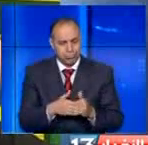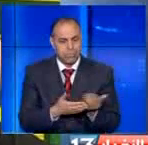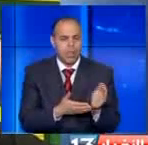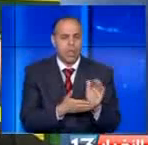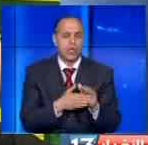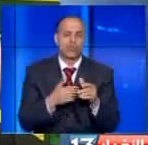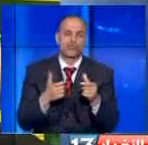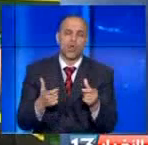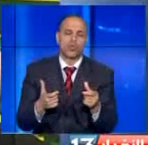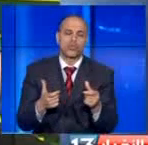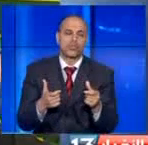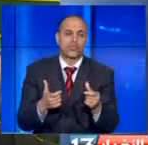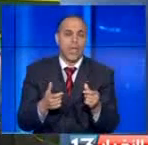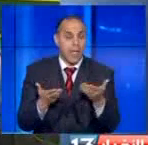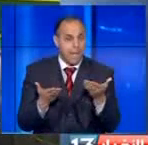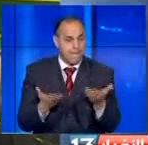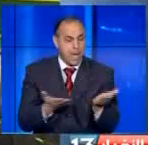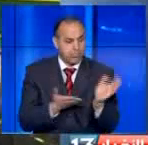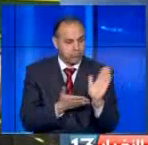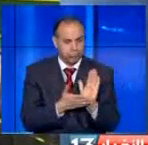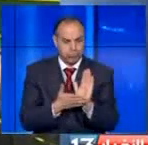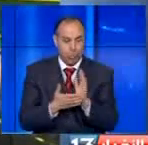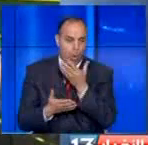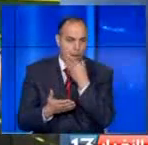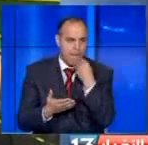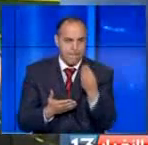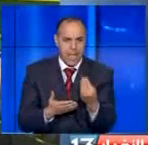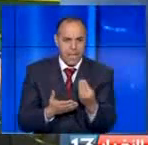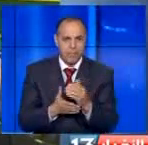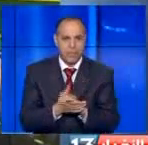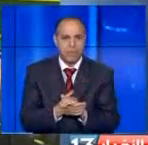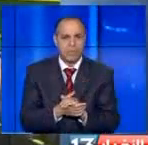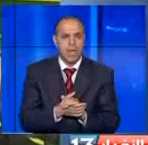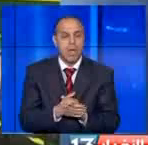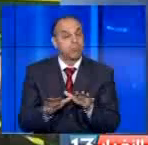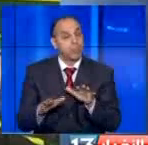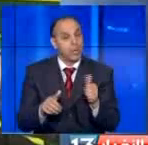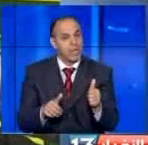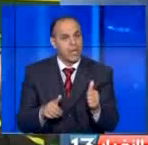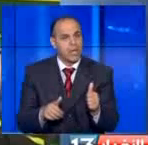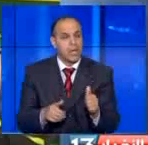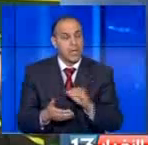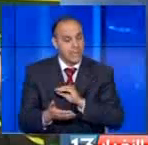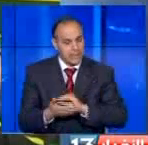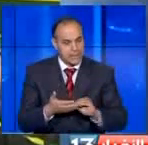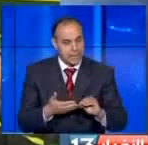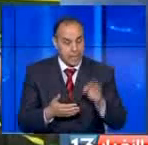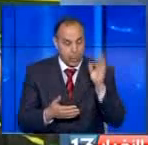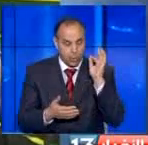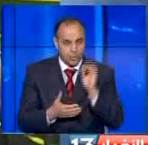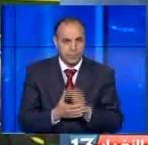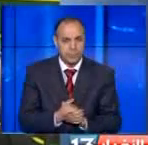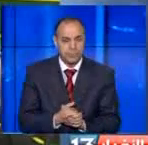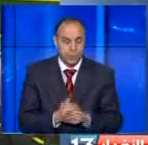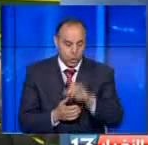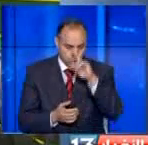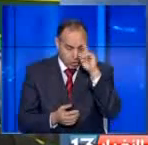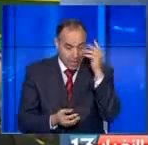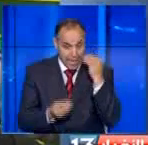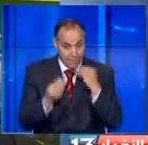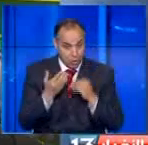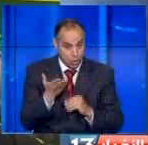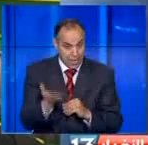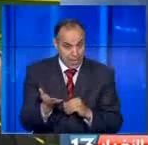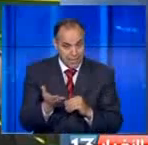مثال يحتذى به وتصبح نموذج من نماذج النزاهة للإدارة التونسية. إن شاء الله التجربة